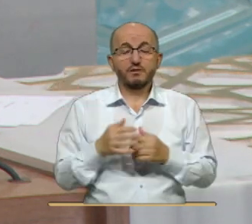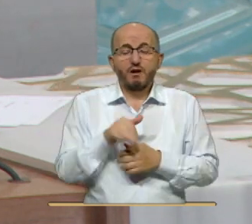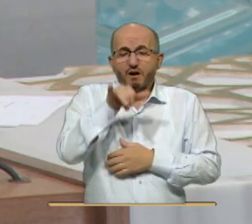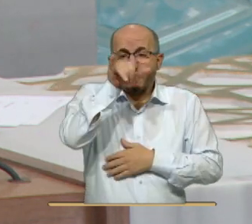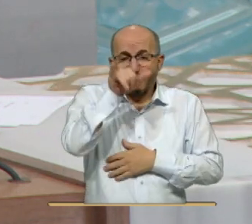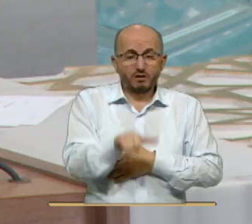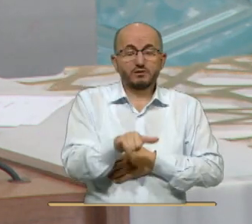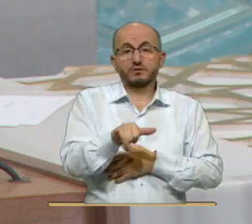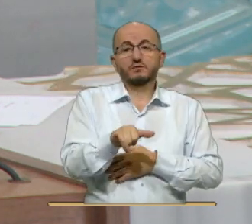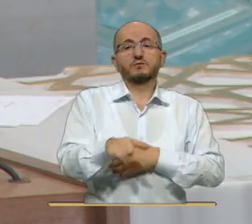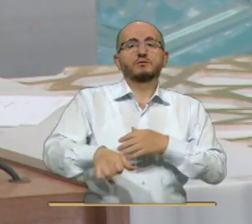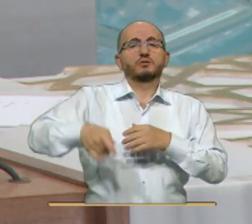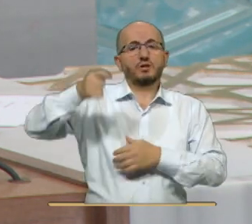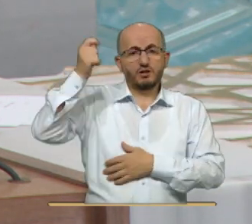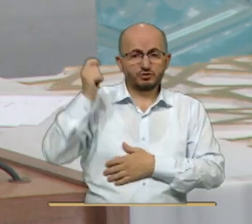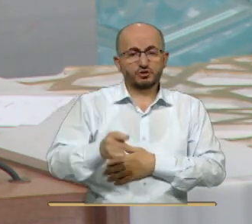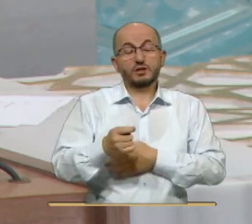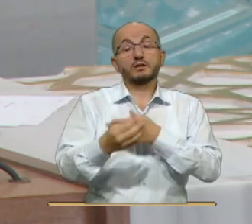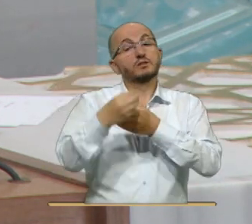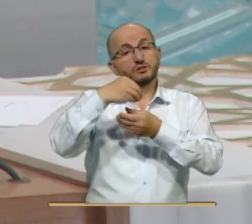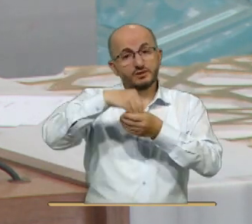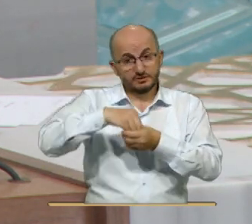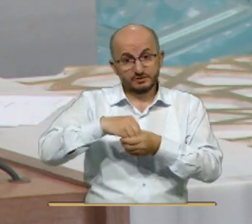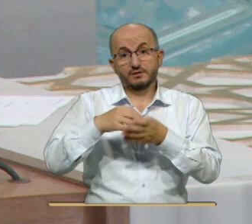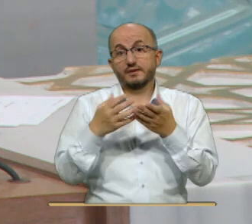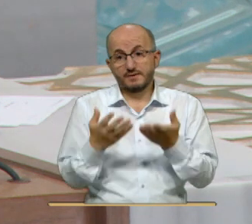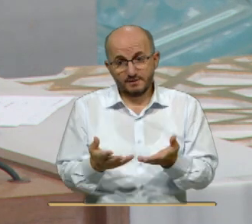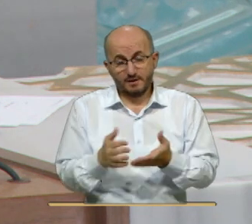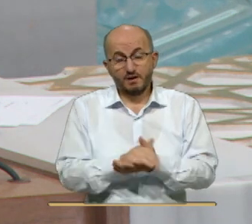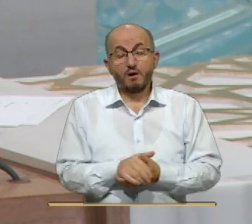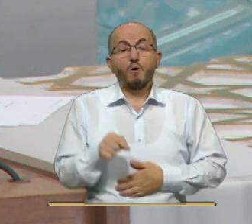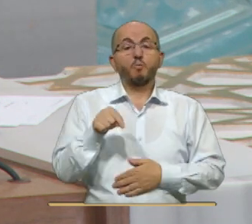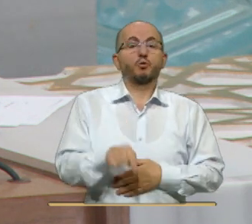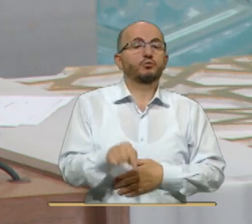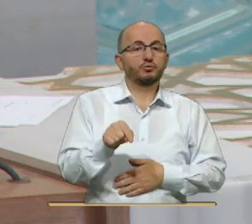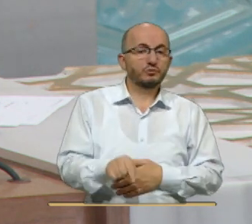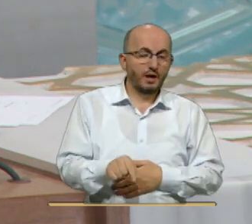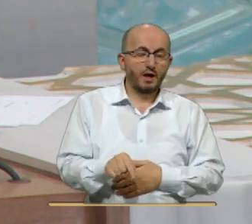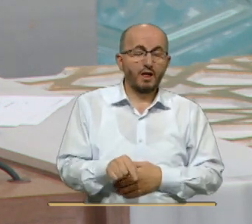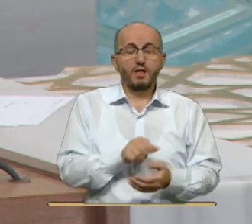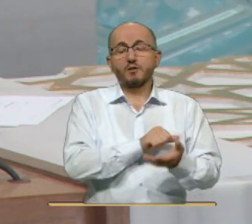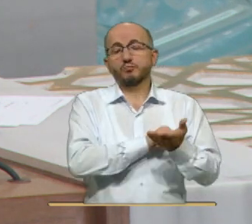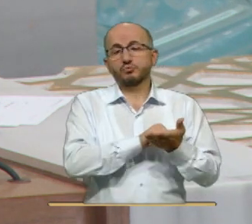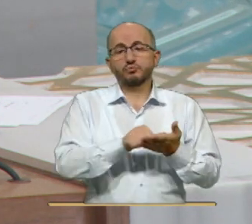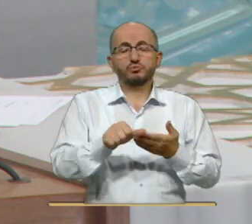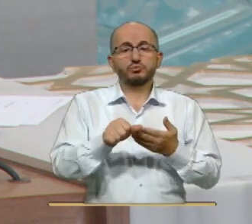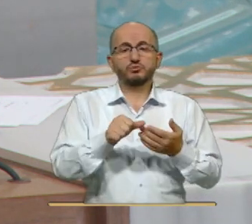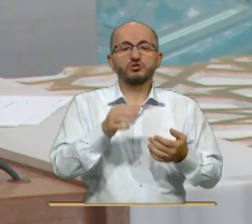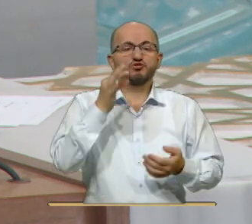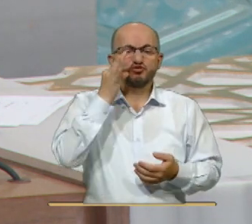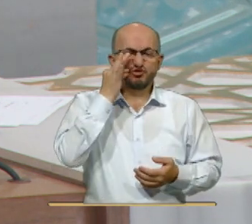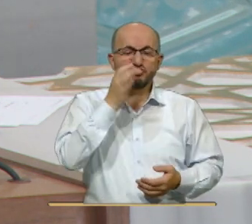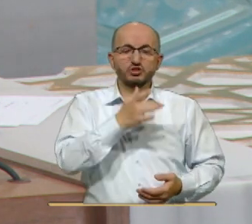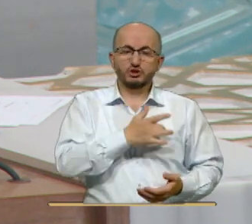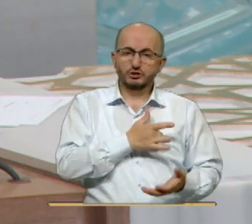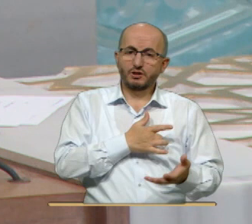ve hakikat içerisinde ise, bugün de bütün canlılığı ile